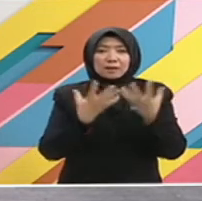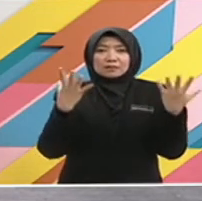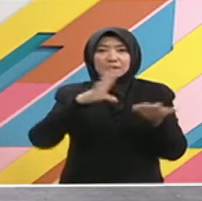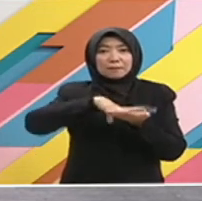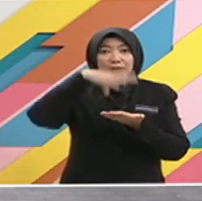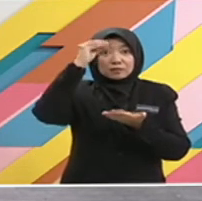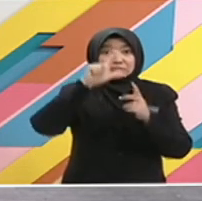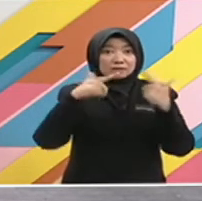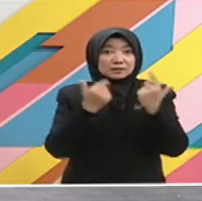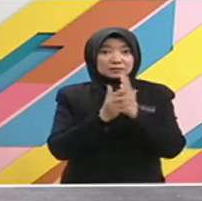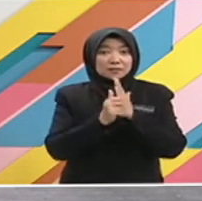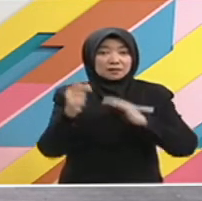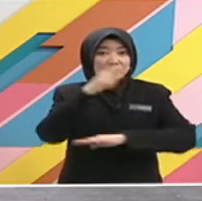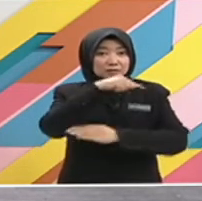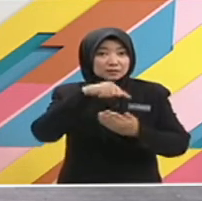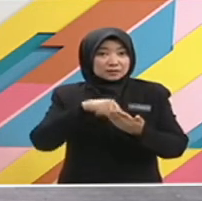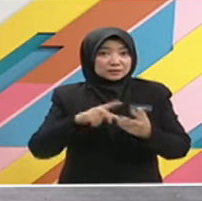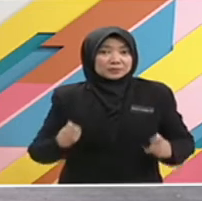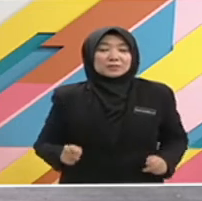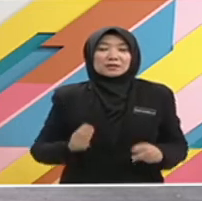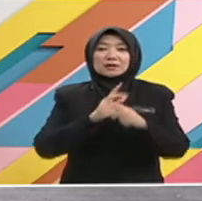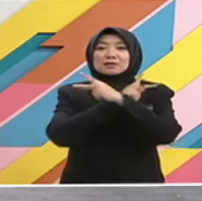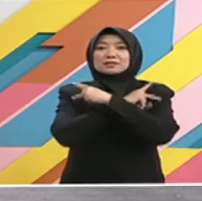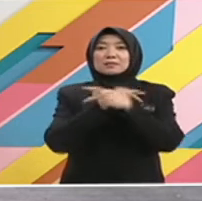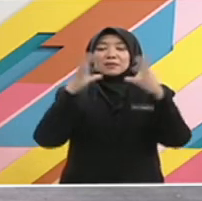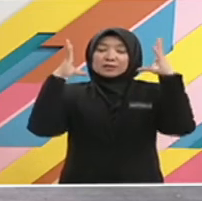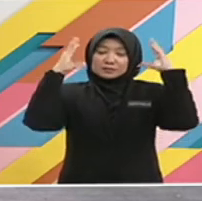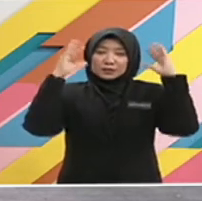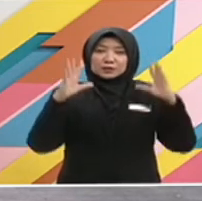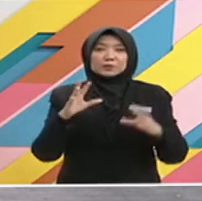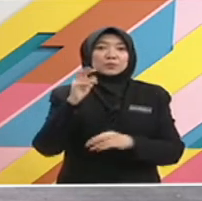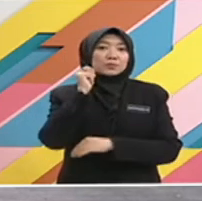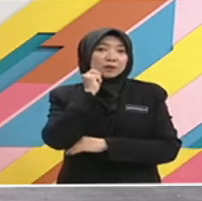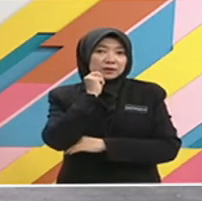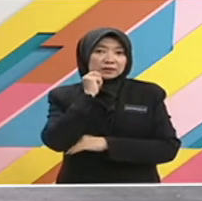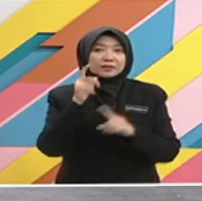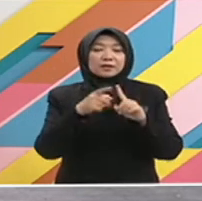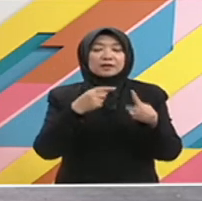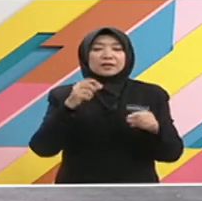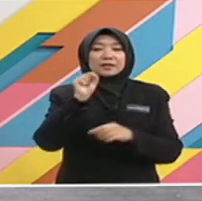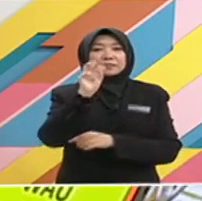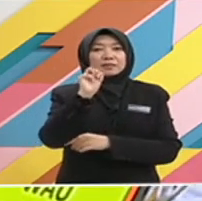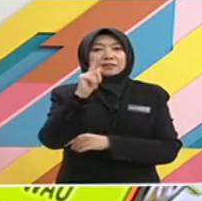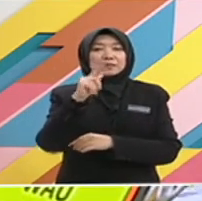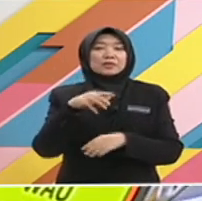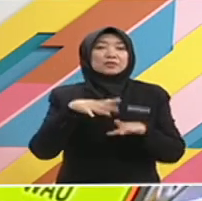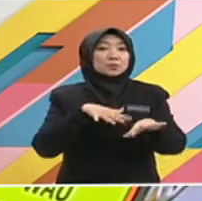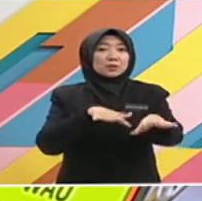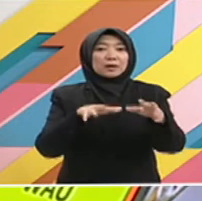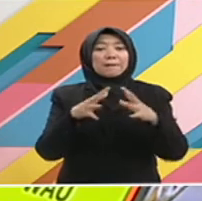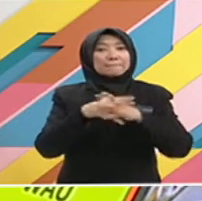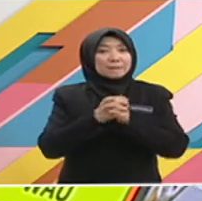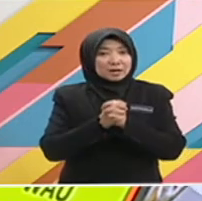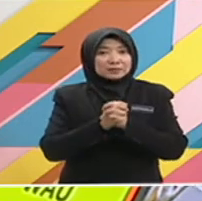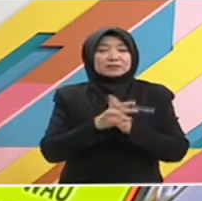Mahir pada hari ini. Terima kasih banyak-banyak kepada Cikgu Nur Hayati dari SMK Sungai Manggis, Banting, Selangor.